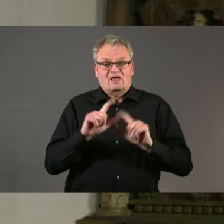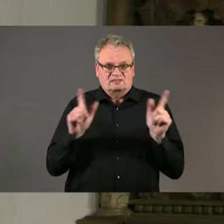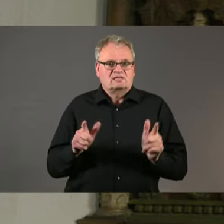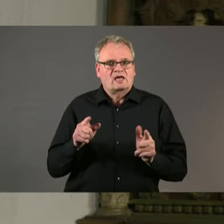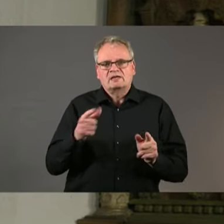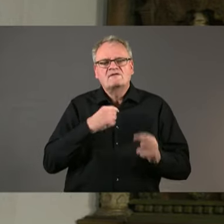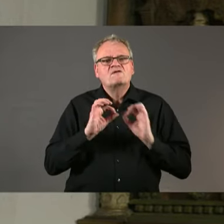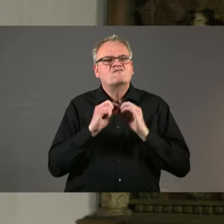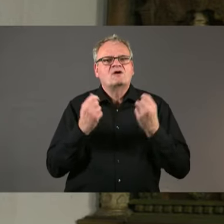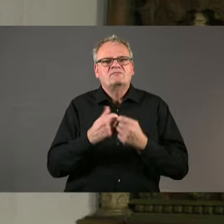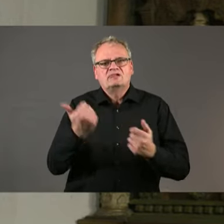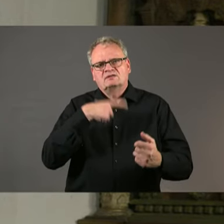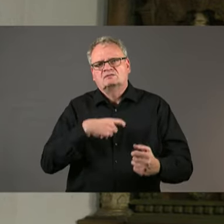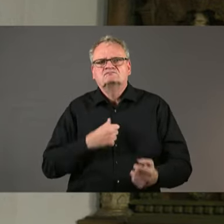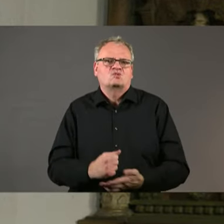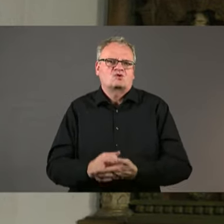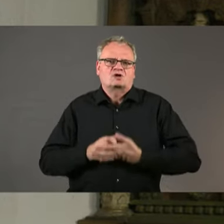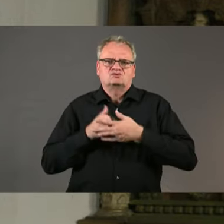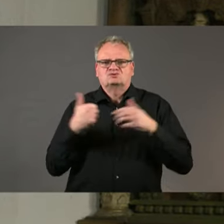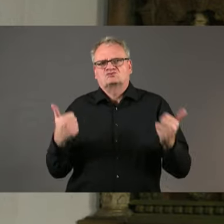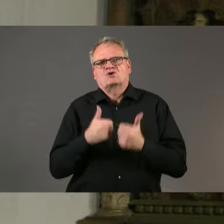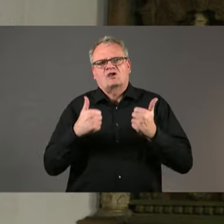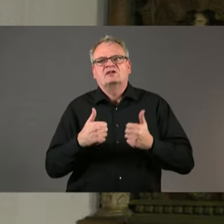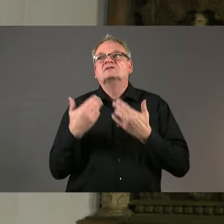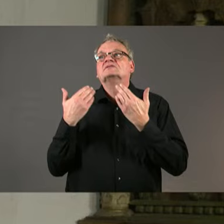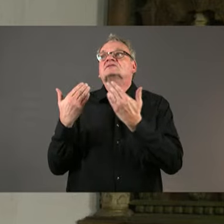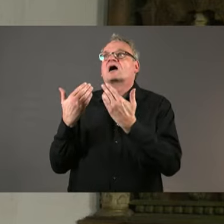Zeit. Hab Dank.